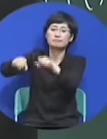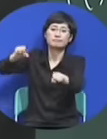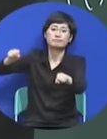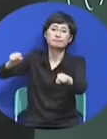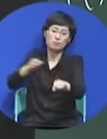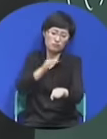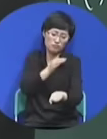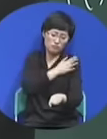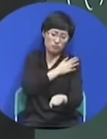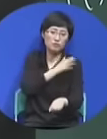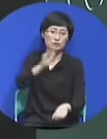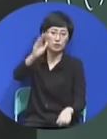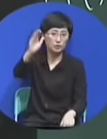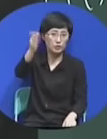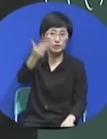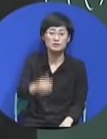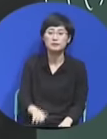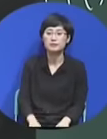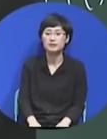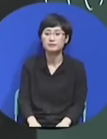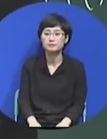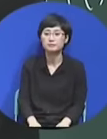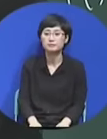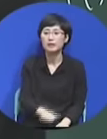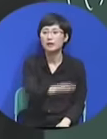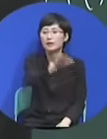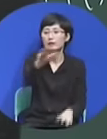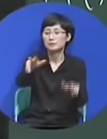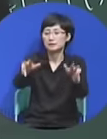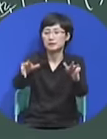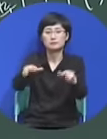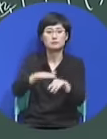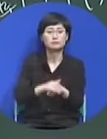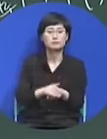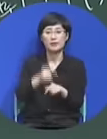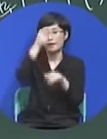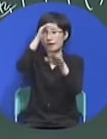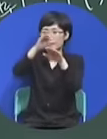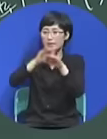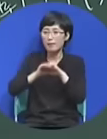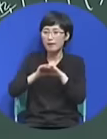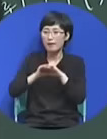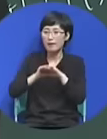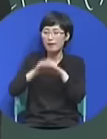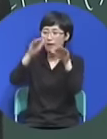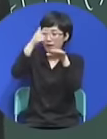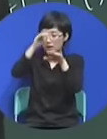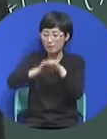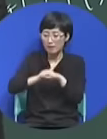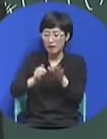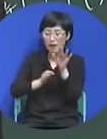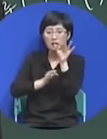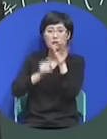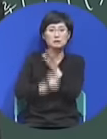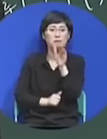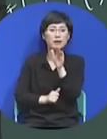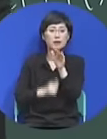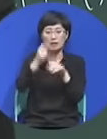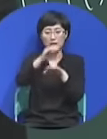只做了这一个他也征服了世界. 자, 오늘 여러분 빨리 알아들으면 됩니다. 지금까지 우리는 예배가 왜 안 되는가를 몰란 겁니다.